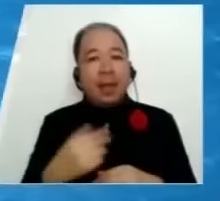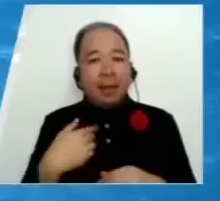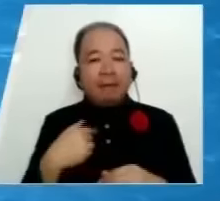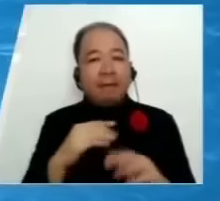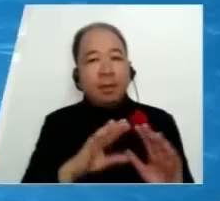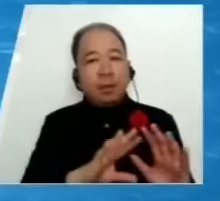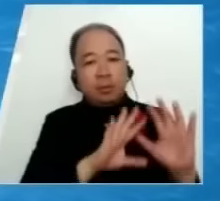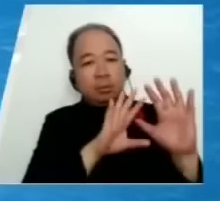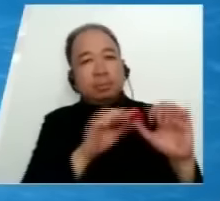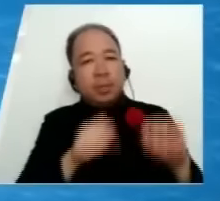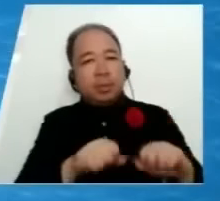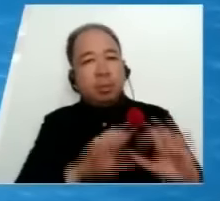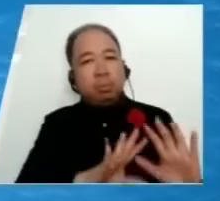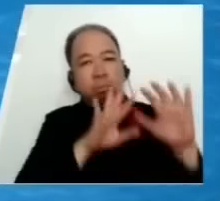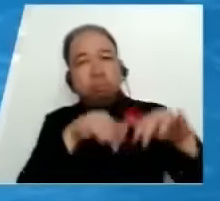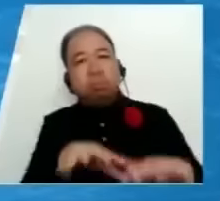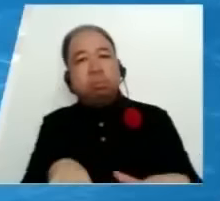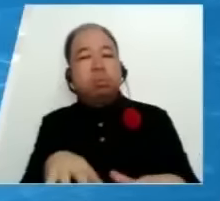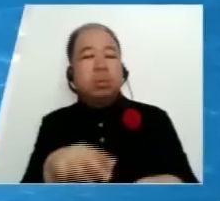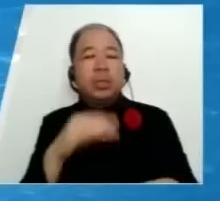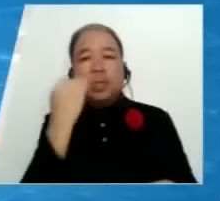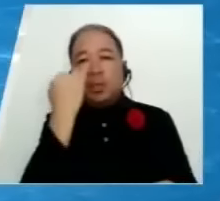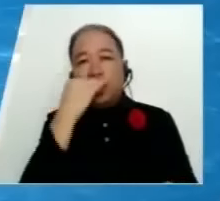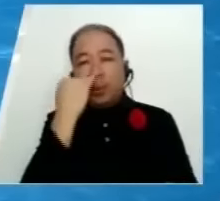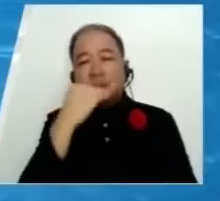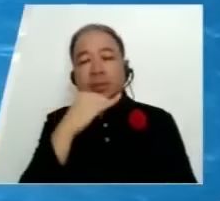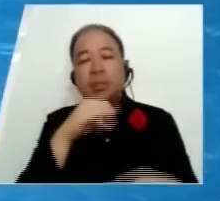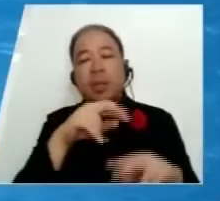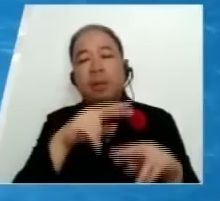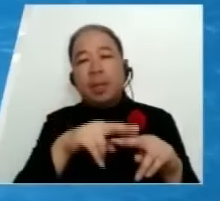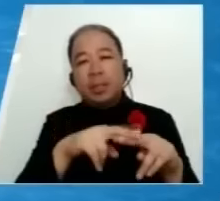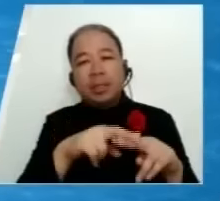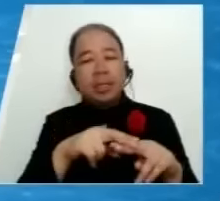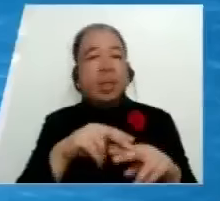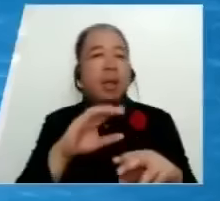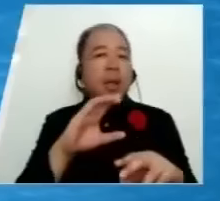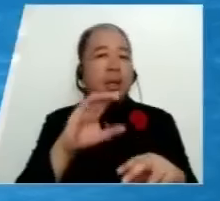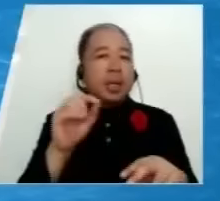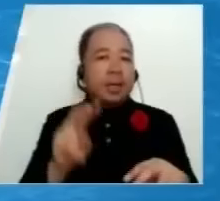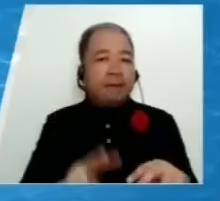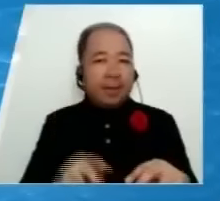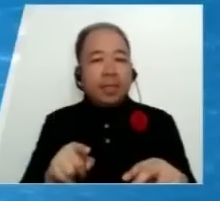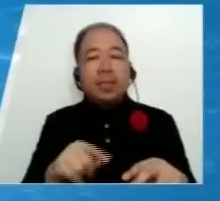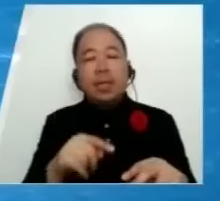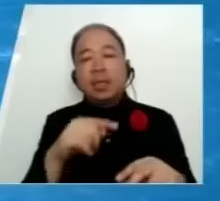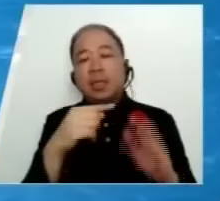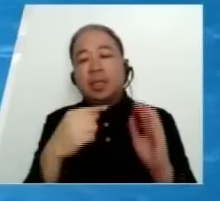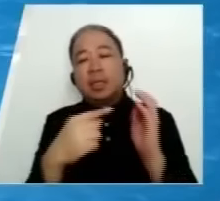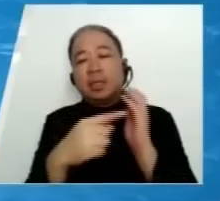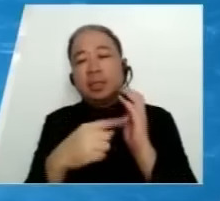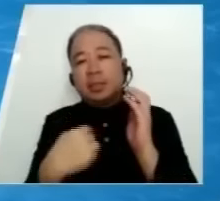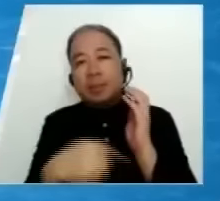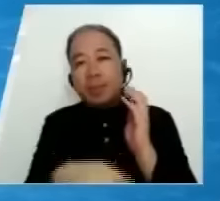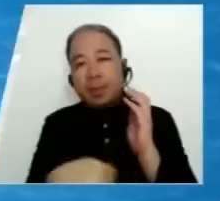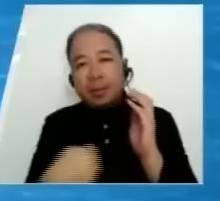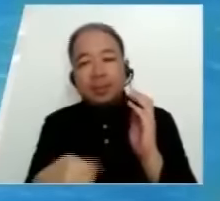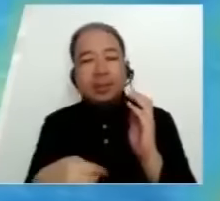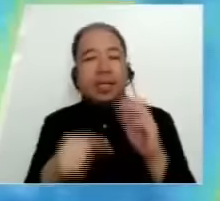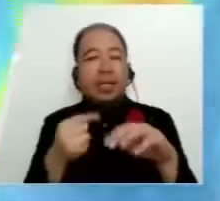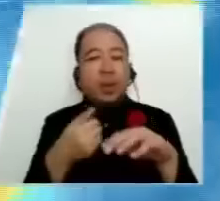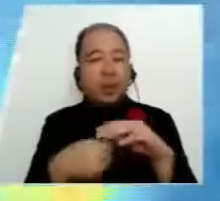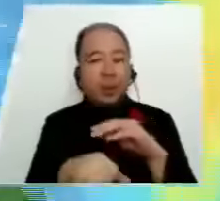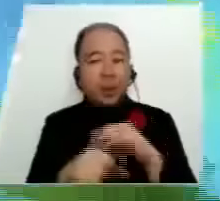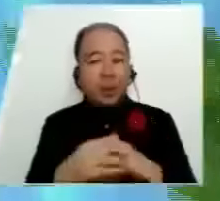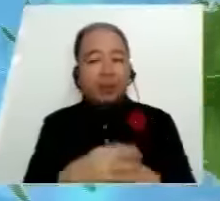Ilocos Region na Pangasinan, Cagayan Valley, ganoon din po dito sa may Zambales, Aurora at ilang bahagi ng Quezon. Sa loob po